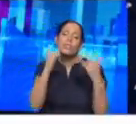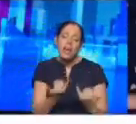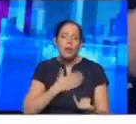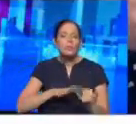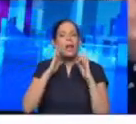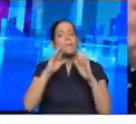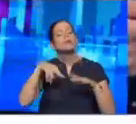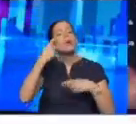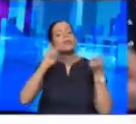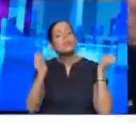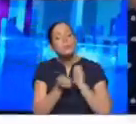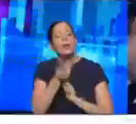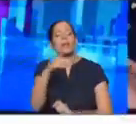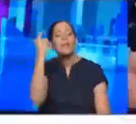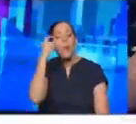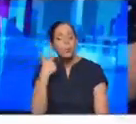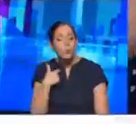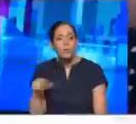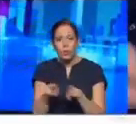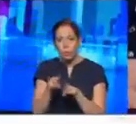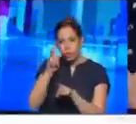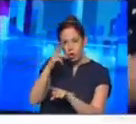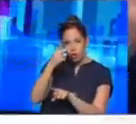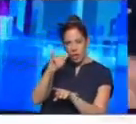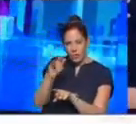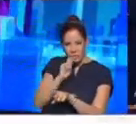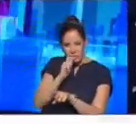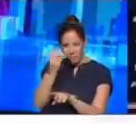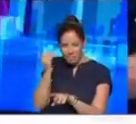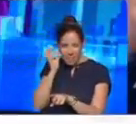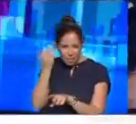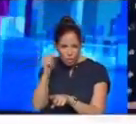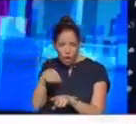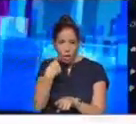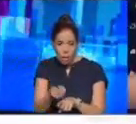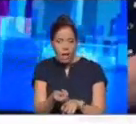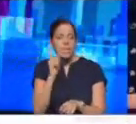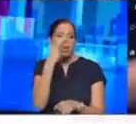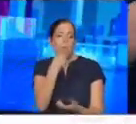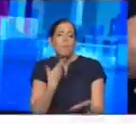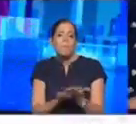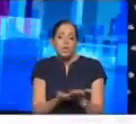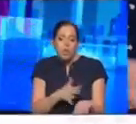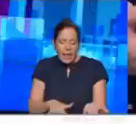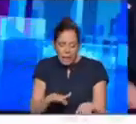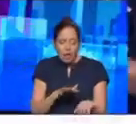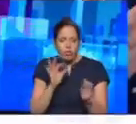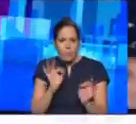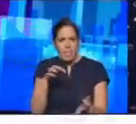שיהיה שינוי. אני גם חושבת שכמו ששפי אמרה, צריך גם לראות בשטח את רשות ההגירה, באמת מטפלת